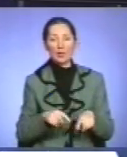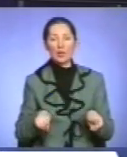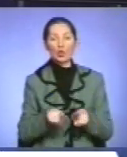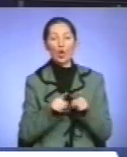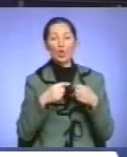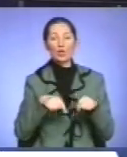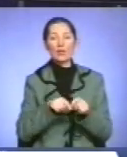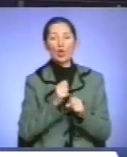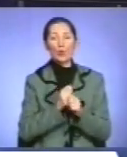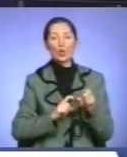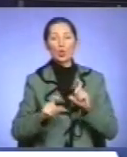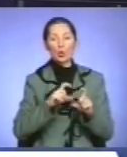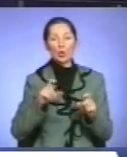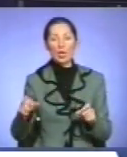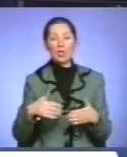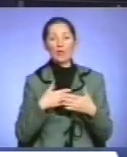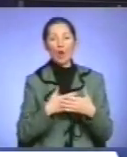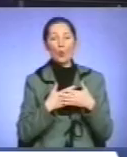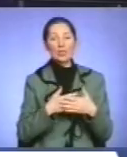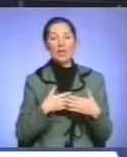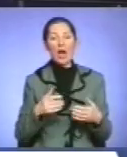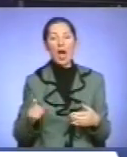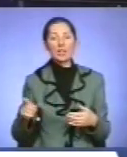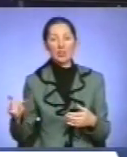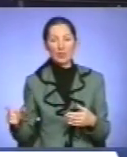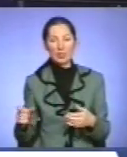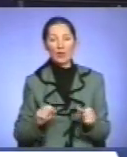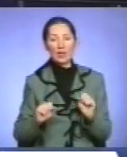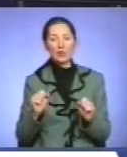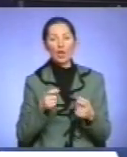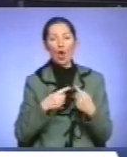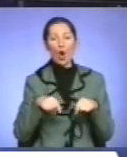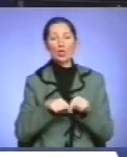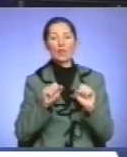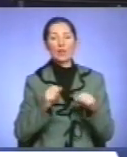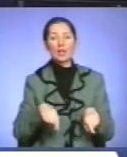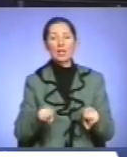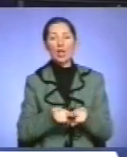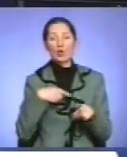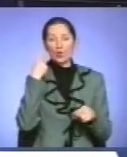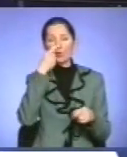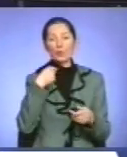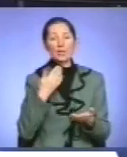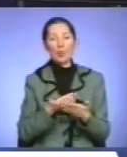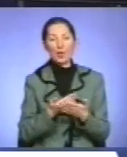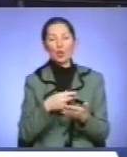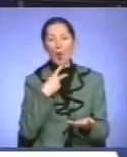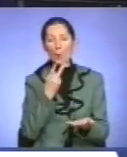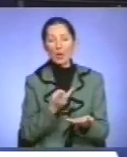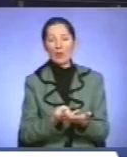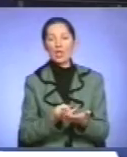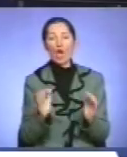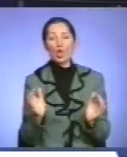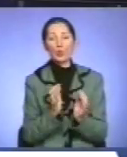роботу студентів і громадських активістів. Керівники органів влади також власним прикладом продемонстрували турботу про